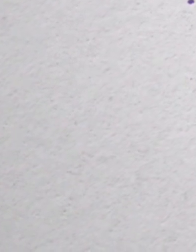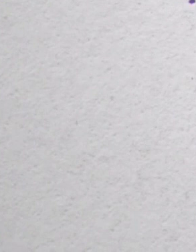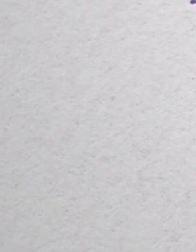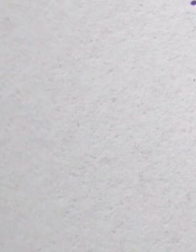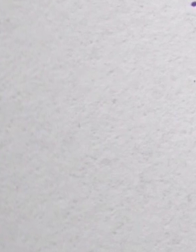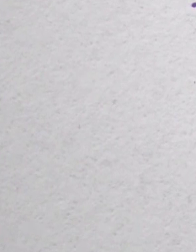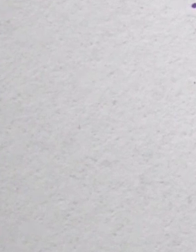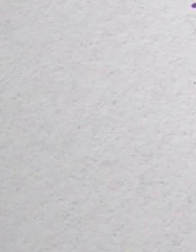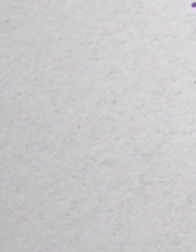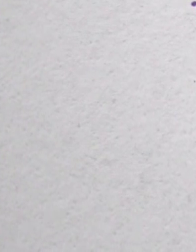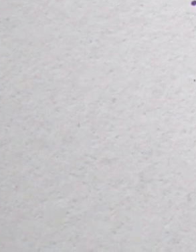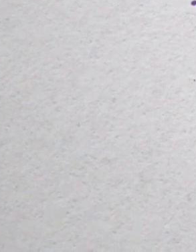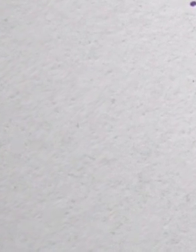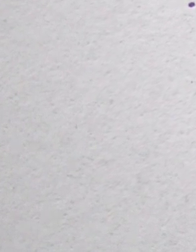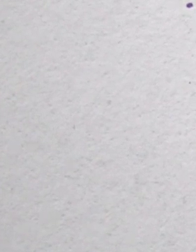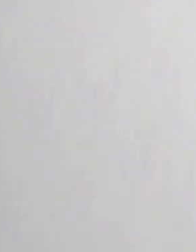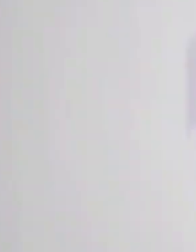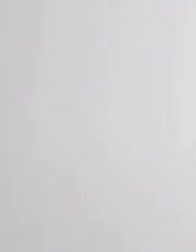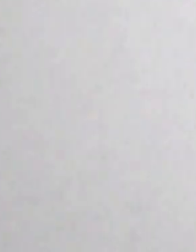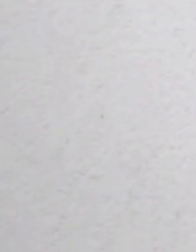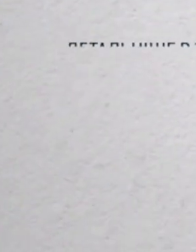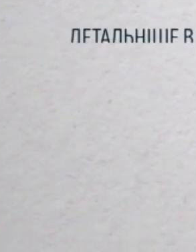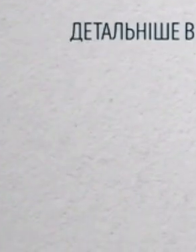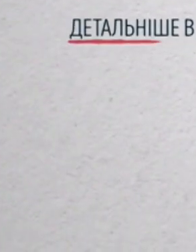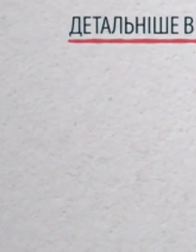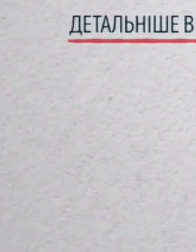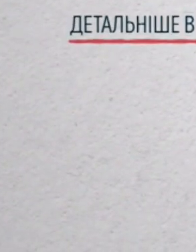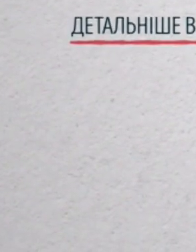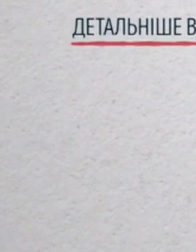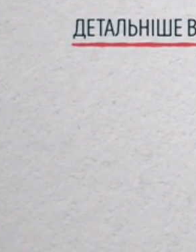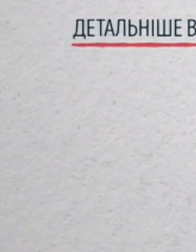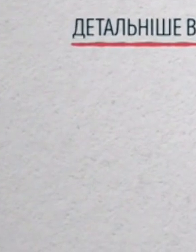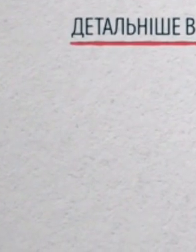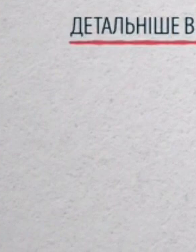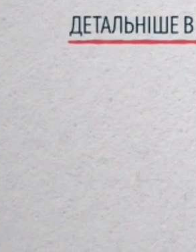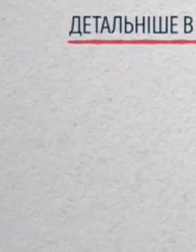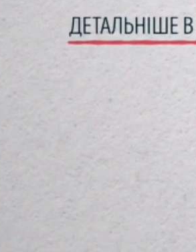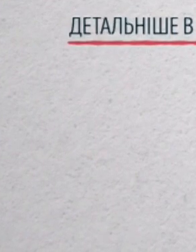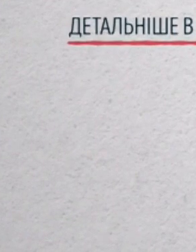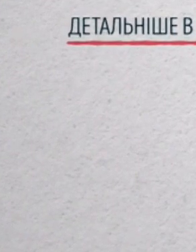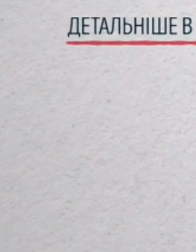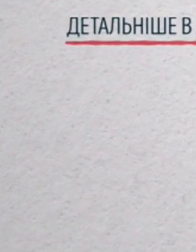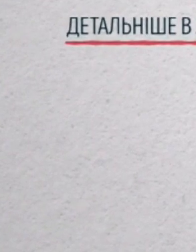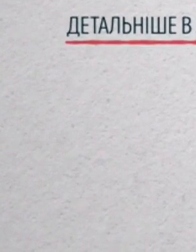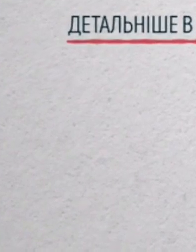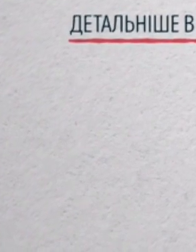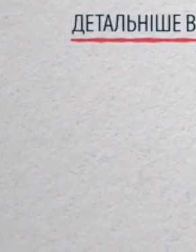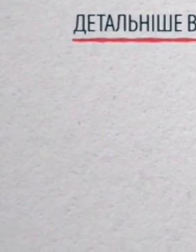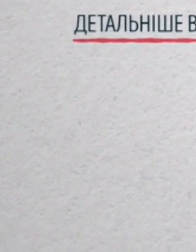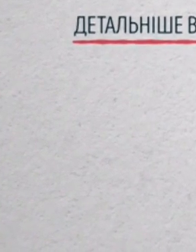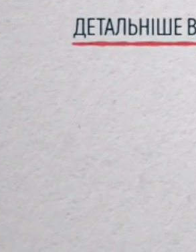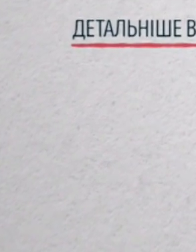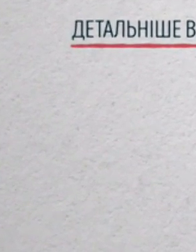отримав найбільшу кількість голосів в окрузі. Детальніше в Законі України про вибори народних депутатів